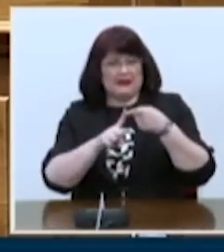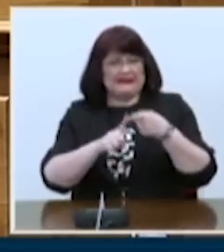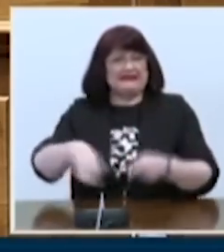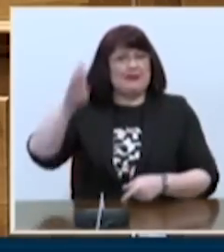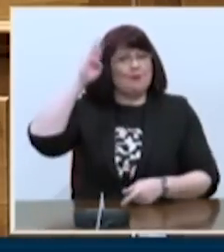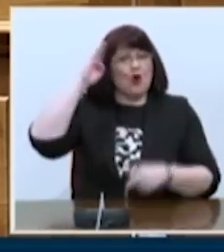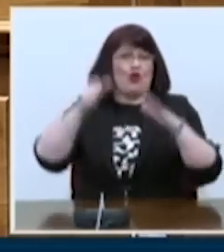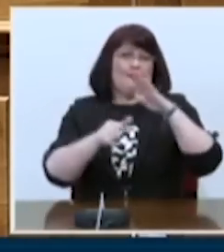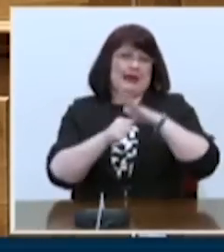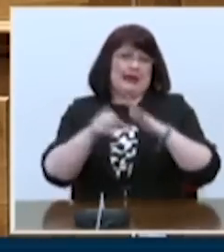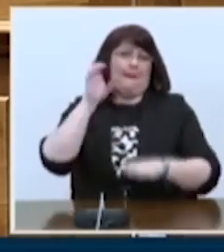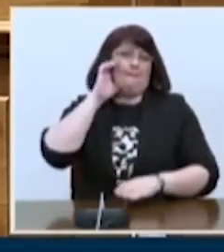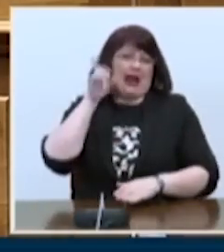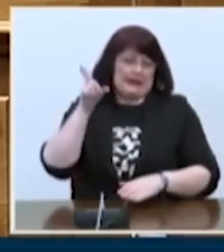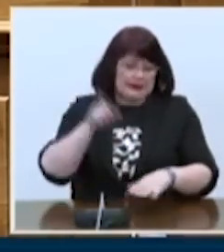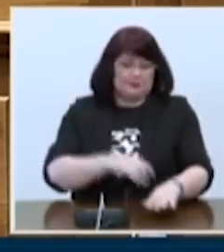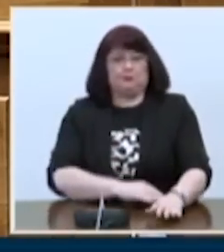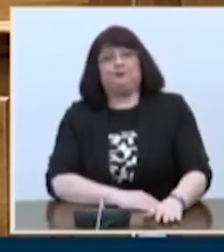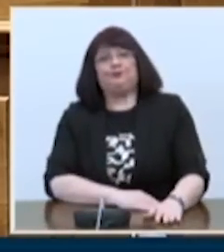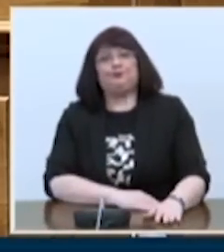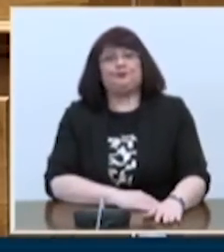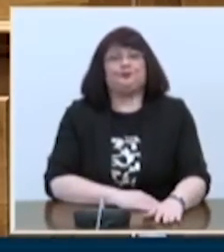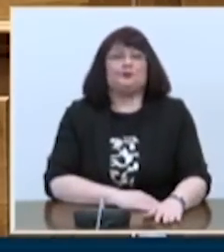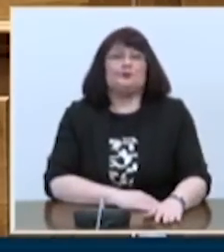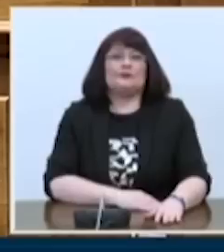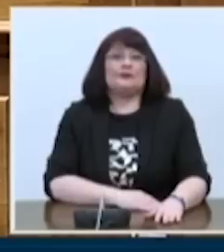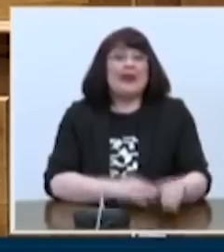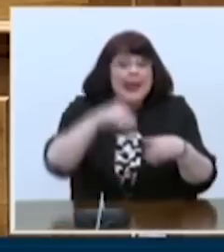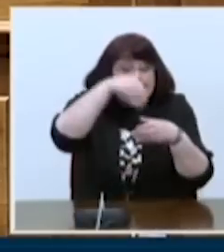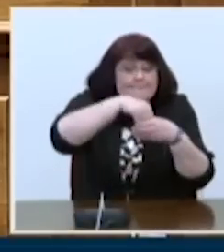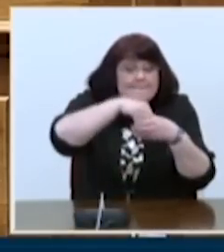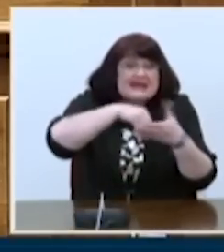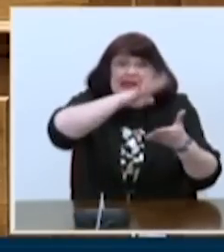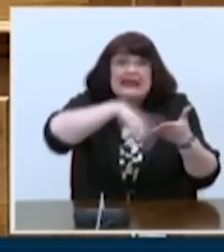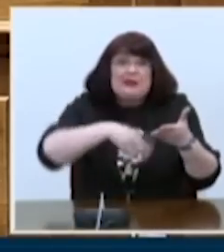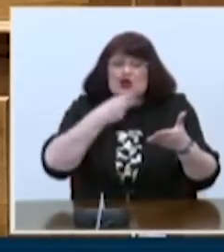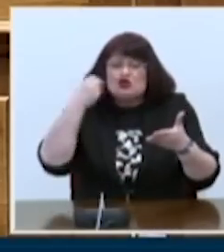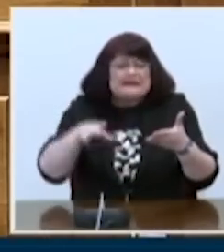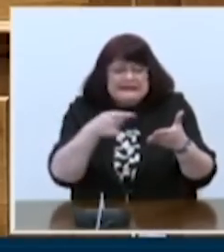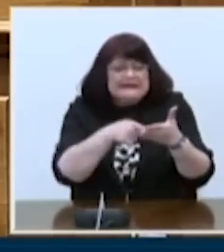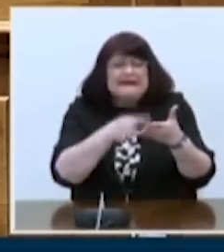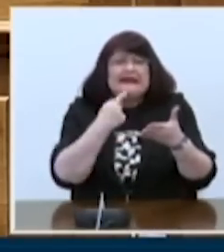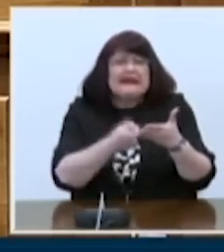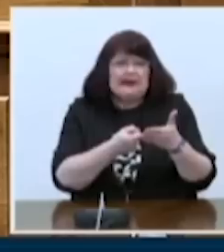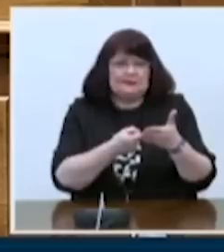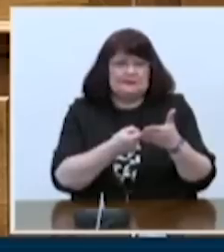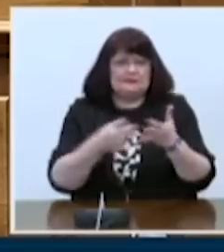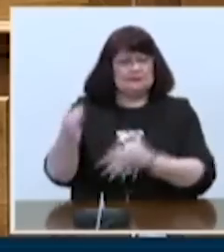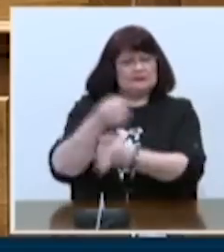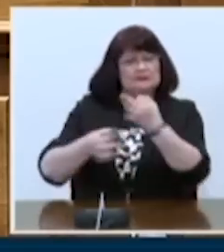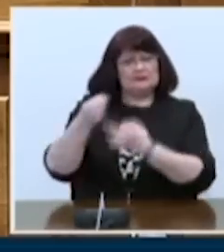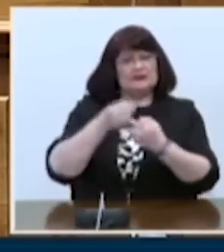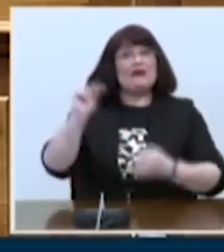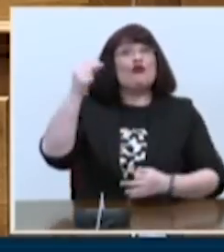Αμερικάνο Πρόεδρο Μπάιντεν. Τι περιέχει ακριβώς αυτό το έκτρωμα? Το περιέγραψαν πάρα πολύ καλά οι βουλευτές